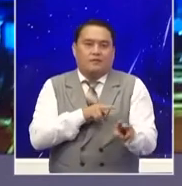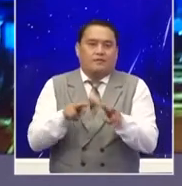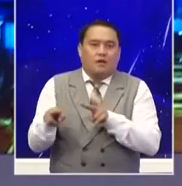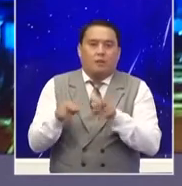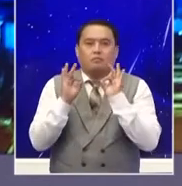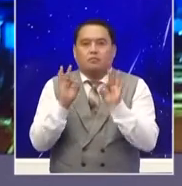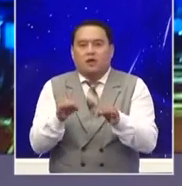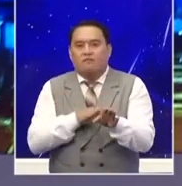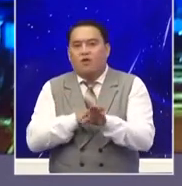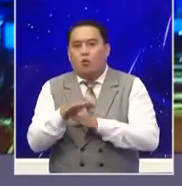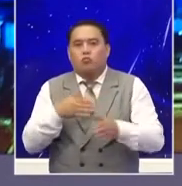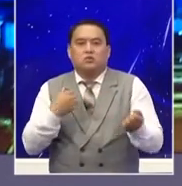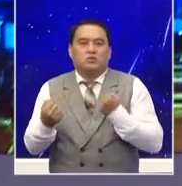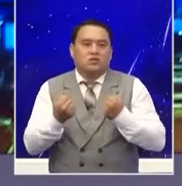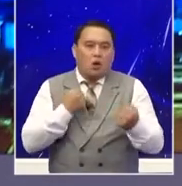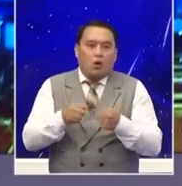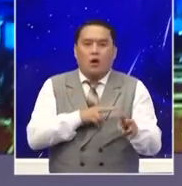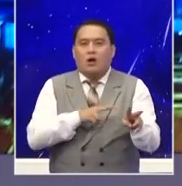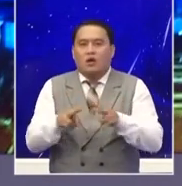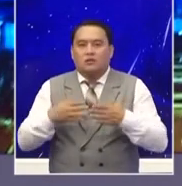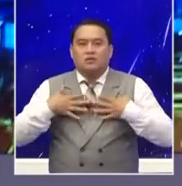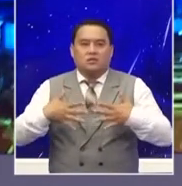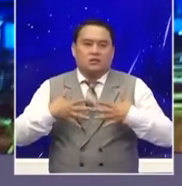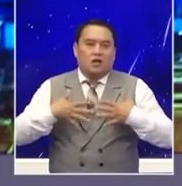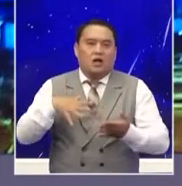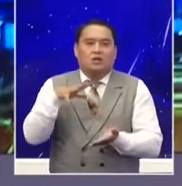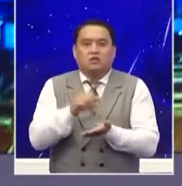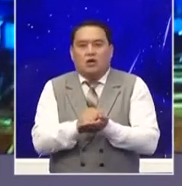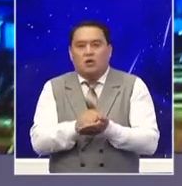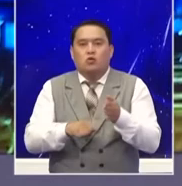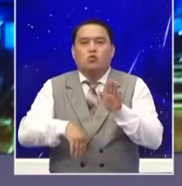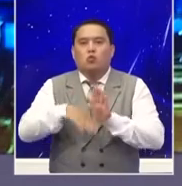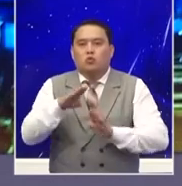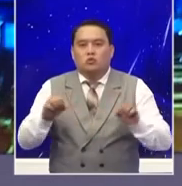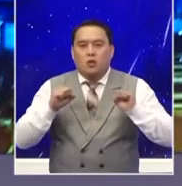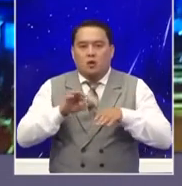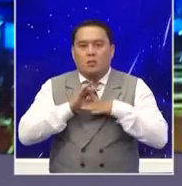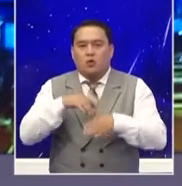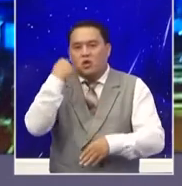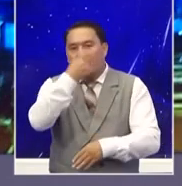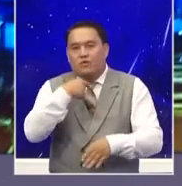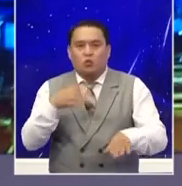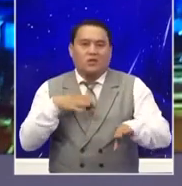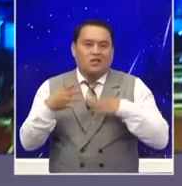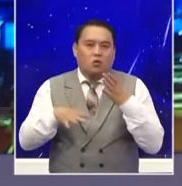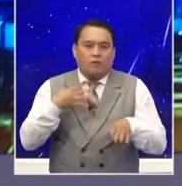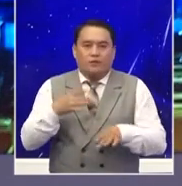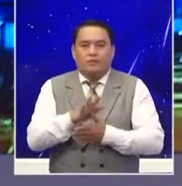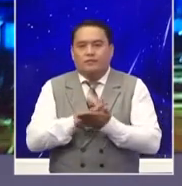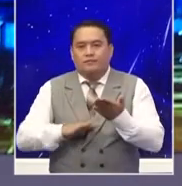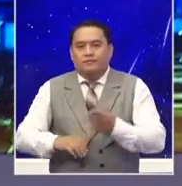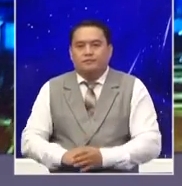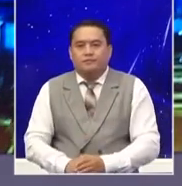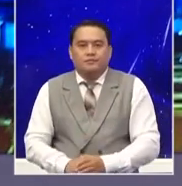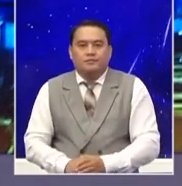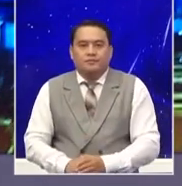за правильностью выполнения упражнений, контролируют интенсивность занятий. С ведущими спортсменами проводятся индивидуальные тренировки. Алексей Цой продолжит